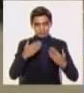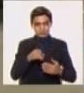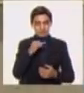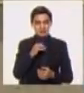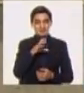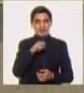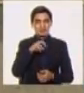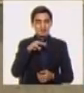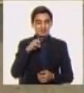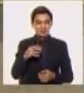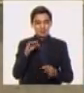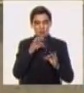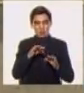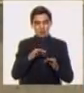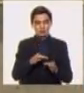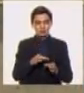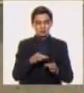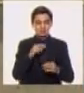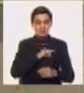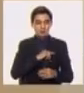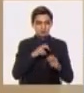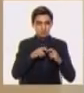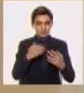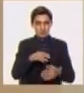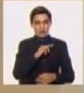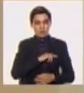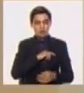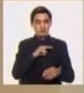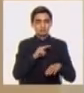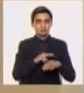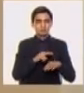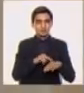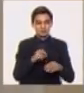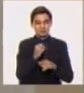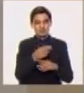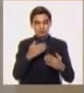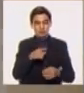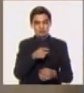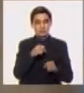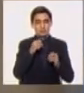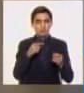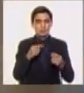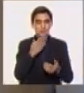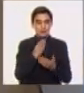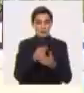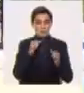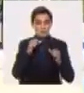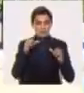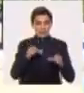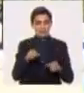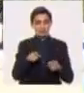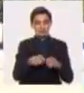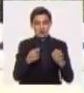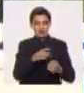Салтанат Әзірбек қызметтік тексеру болды, жұмыстан босаған полицей әдеп кодекс талаптарын орындамай, құқық қорғау қызметкері туралы заңды бұзды